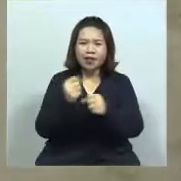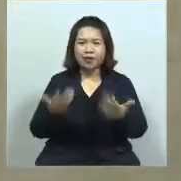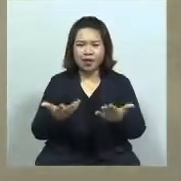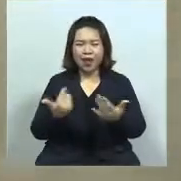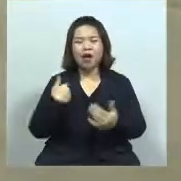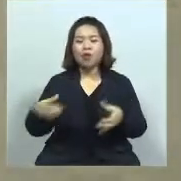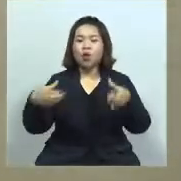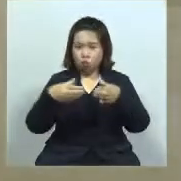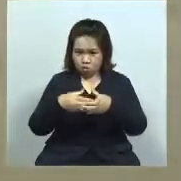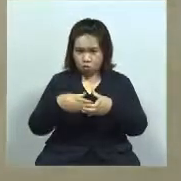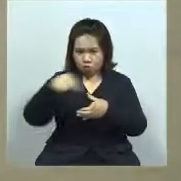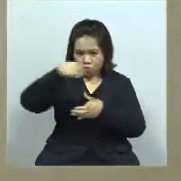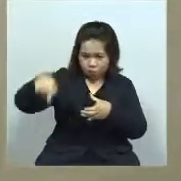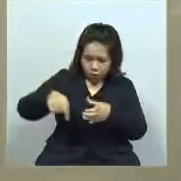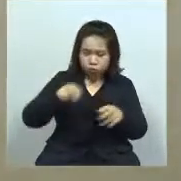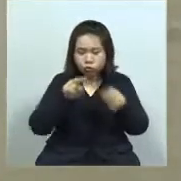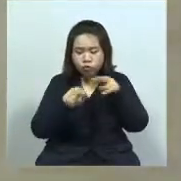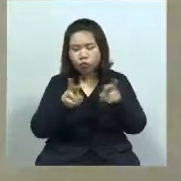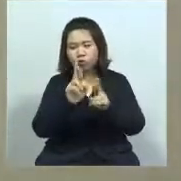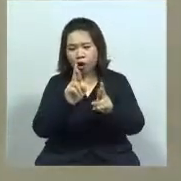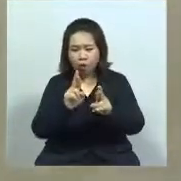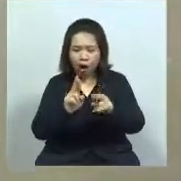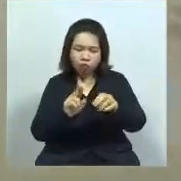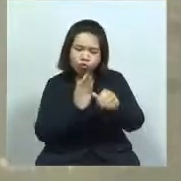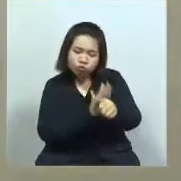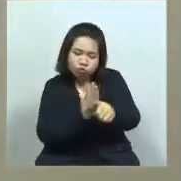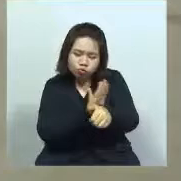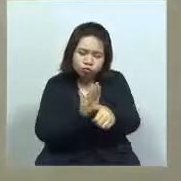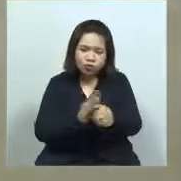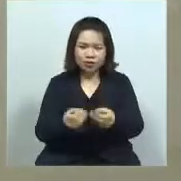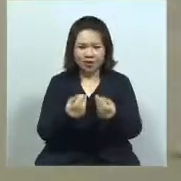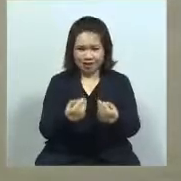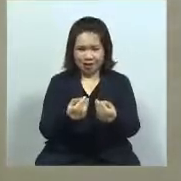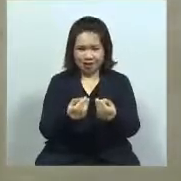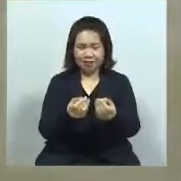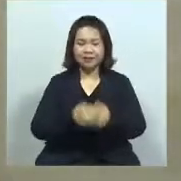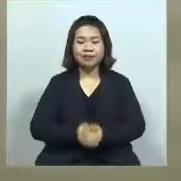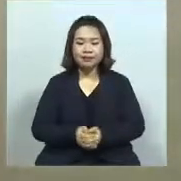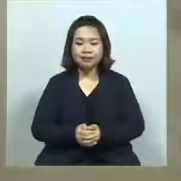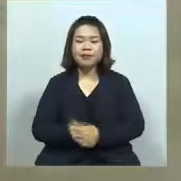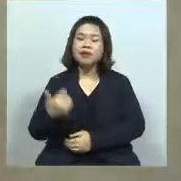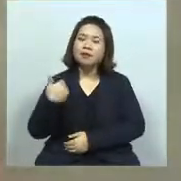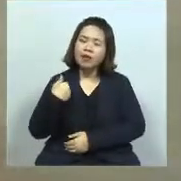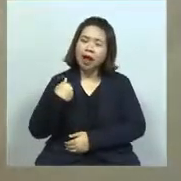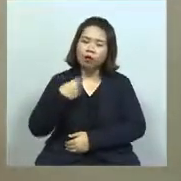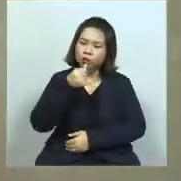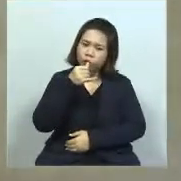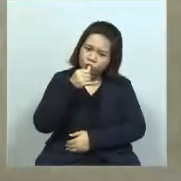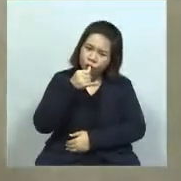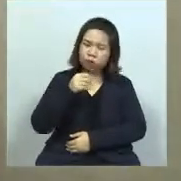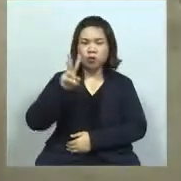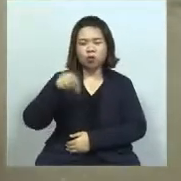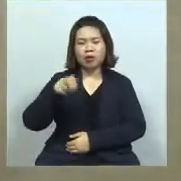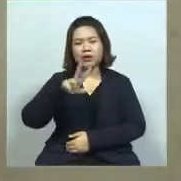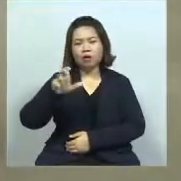ที่และกลุ่มพิทักษ์ดูหยงเนี่ยมาติดตามเฝ้าระวังและก็อนุบาลน้องมาเรียมบริเวณเขาบาตูได้มีการป้อนนมจำนวน